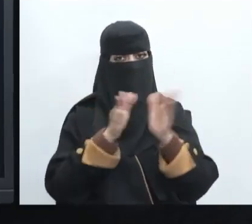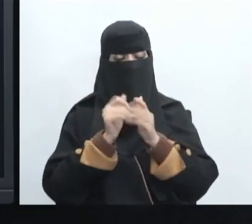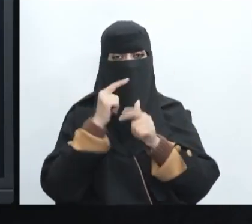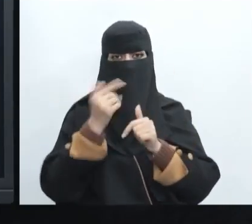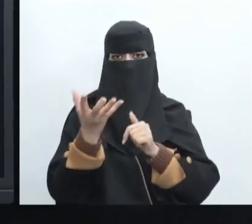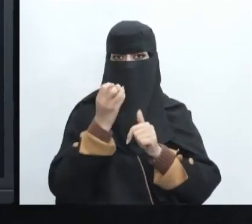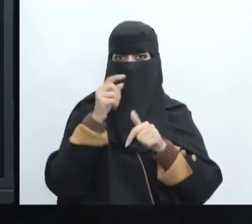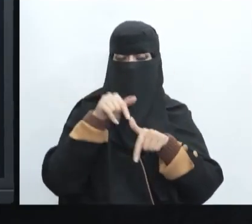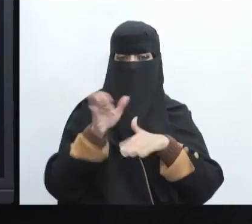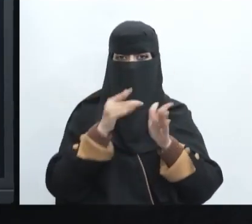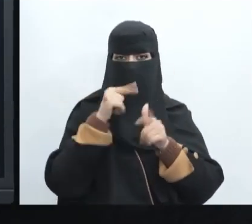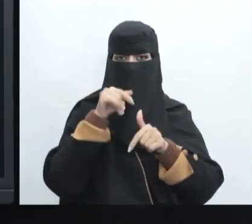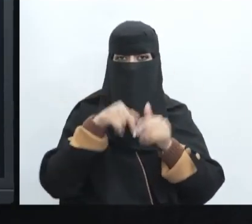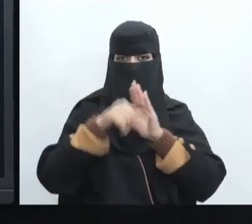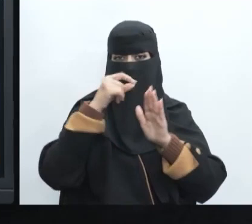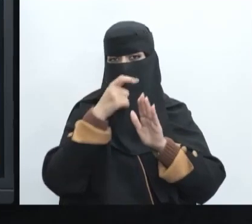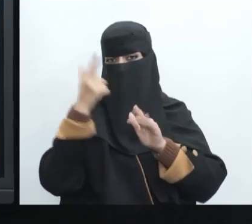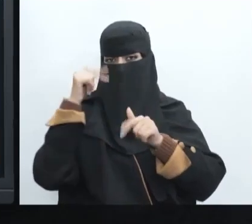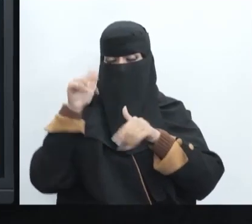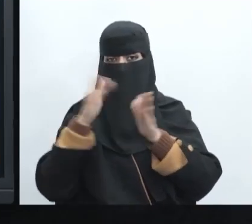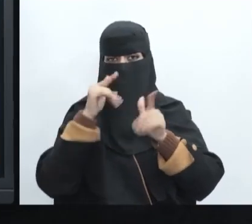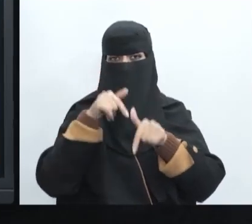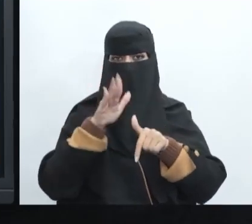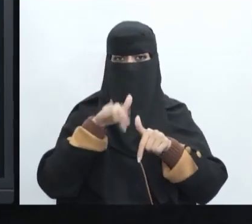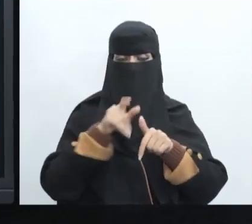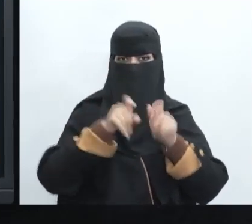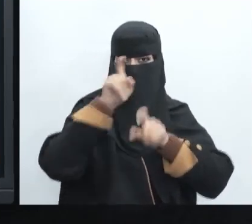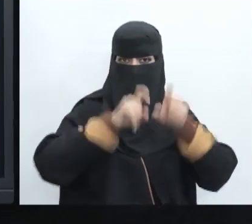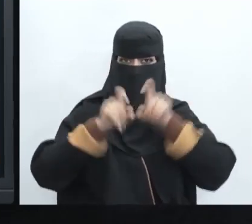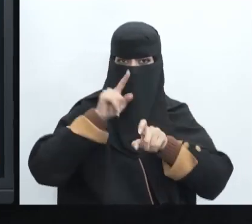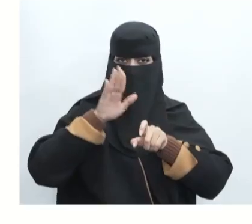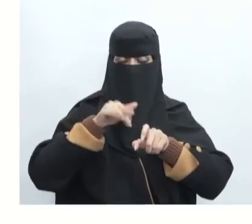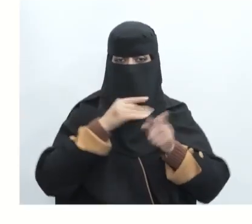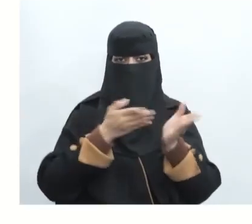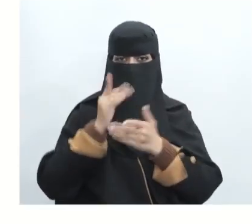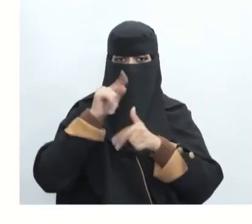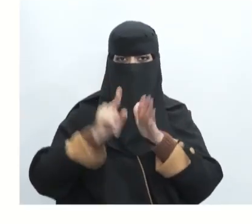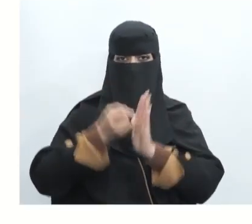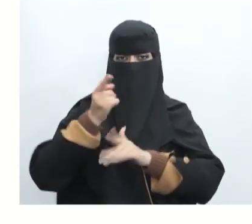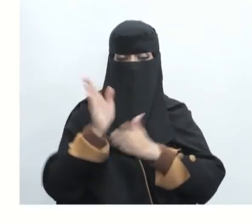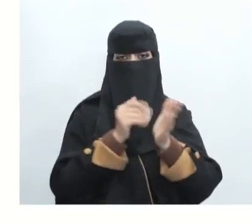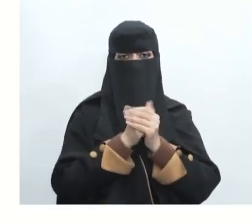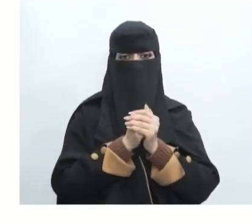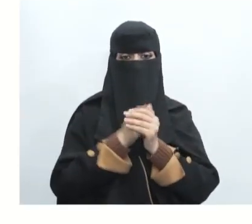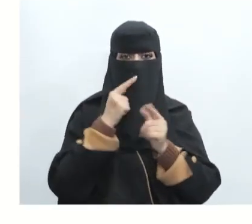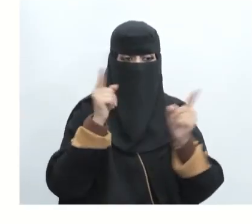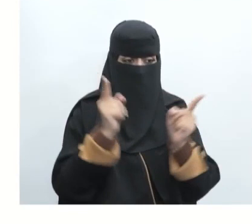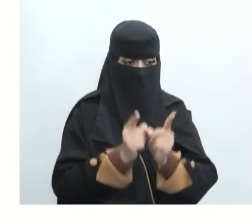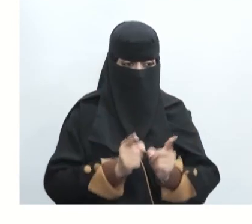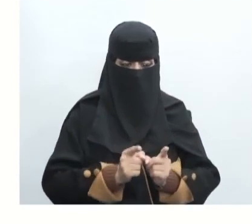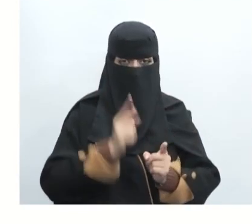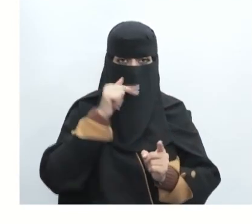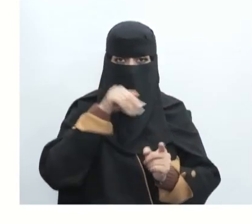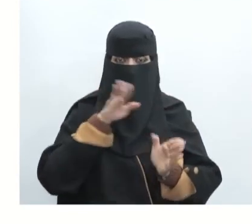ما اخذناه في الدرس السابق من خلال الاسئله الاتيه السؤال الاول حددوا لي